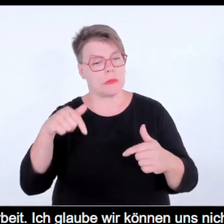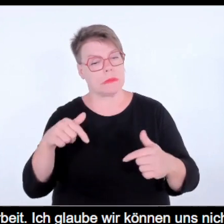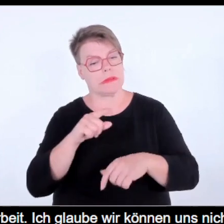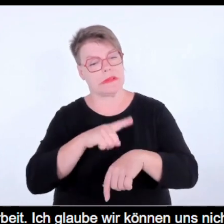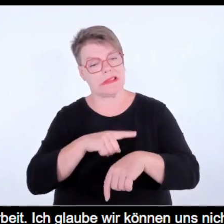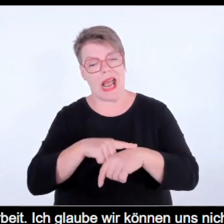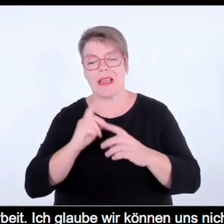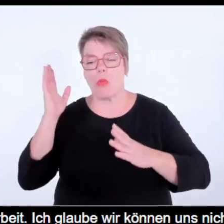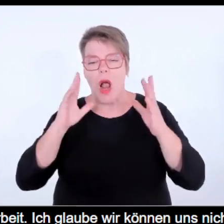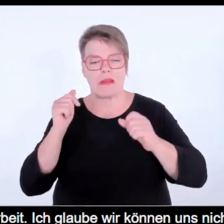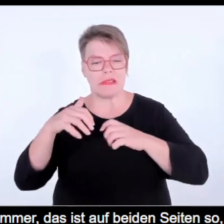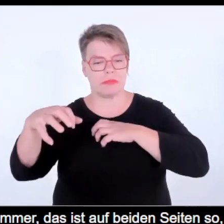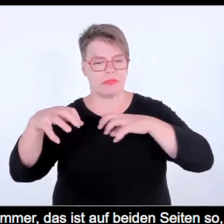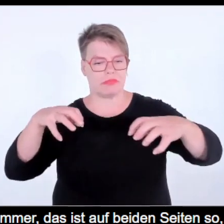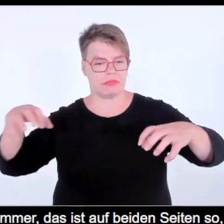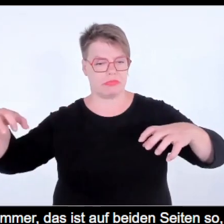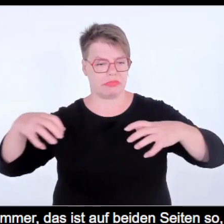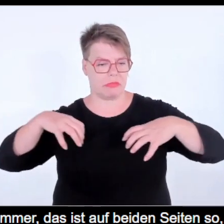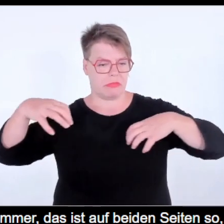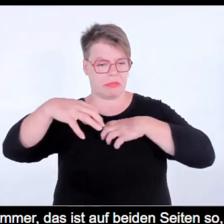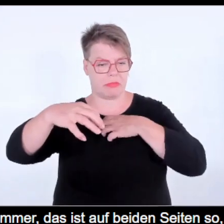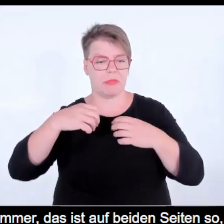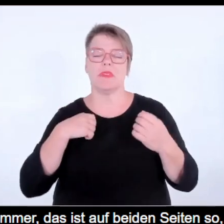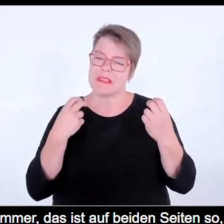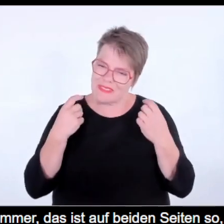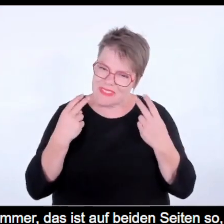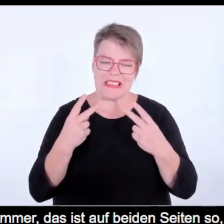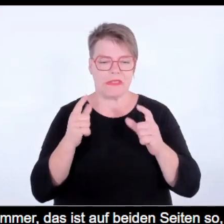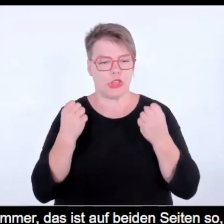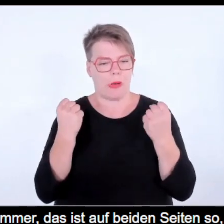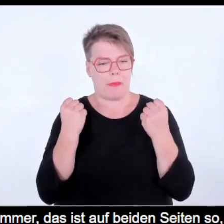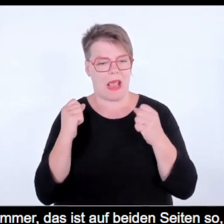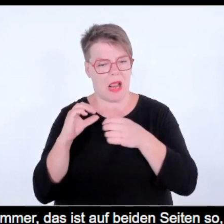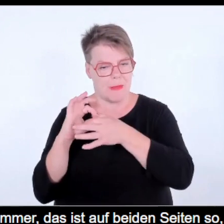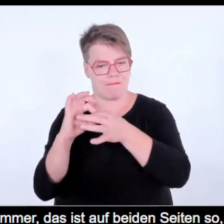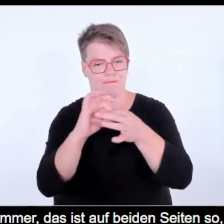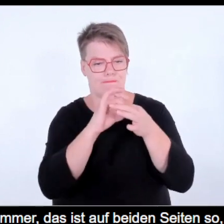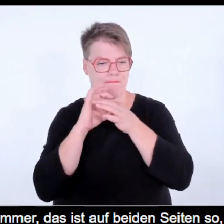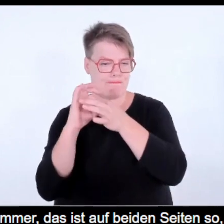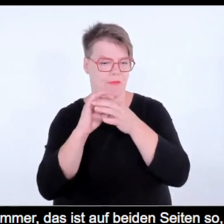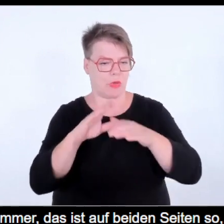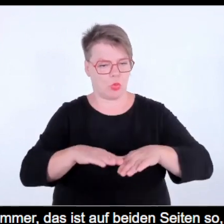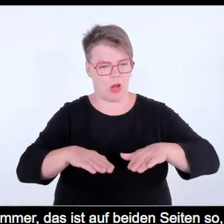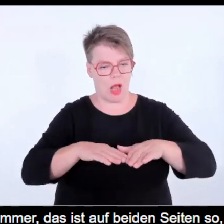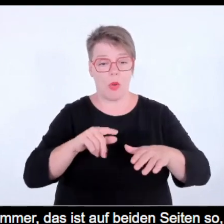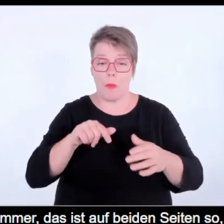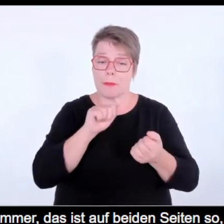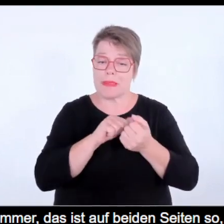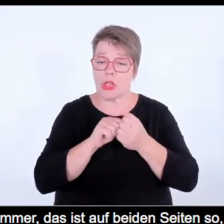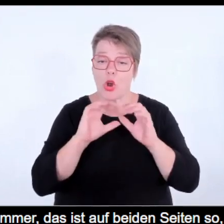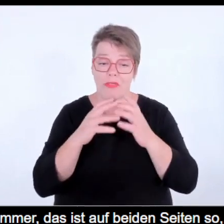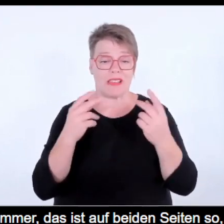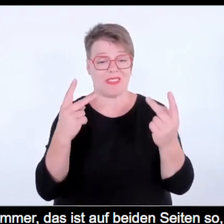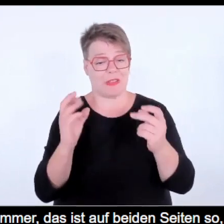Herr Professor Piotz-Solo, bitteschön. Sehr gerne. Meine sehr verehrten Damen und Herren, ich will ein paar Bemerkungen